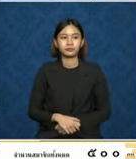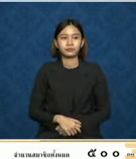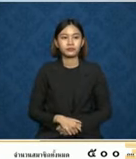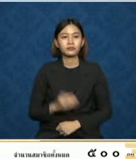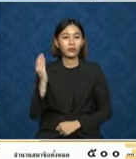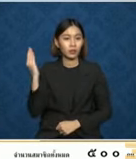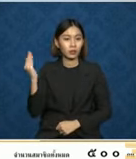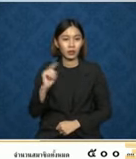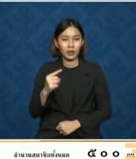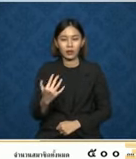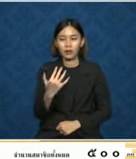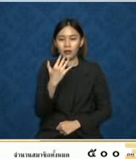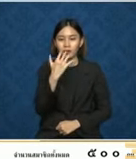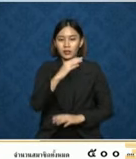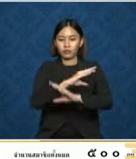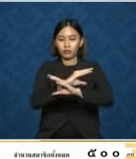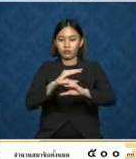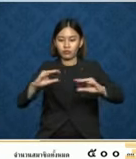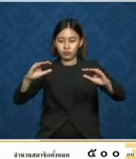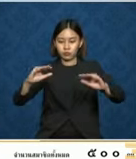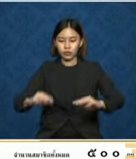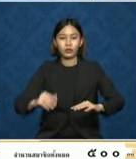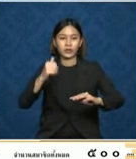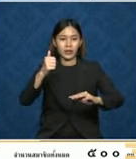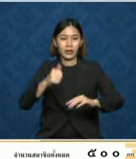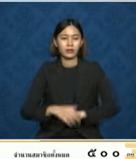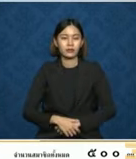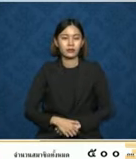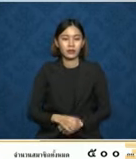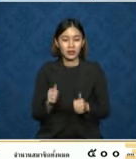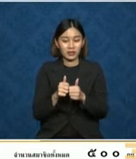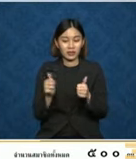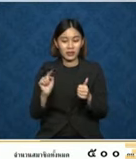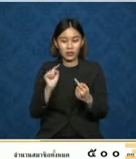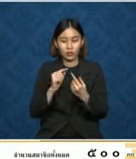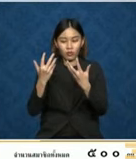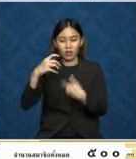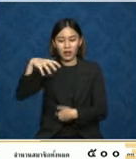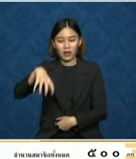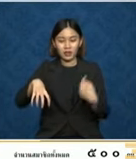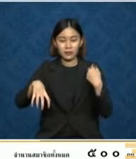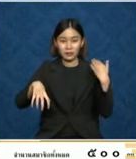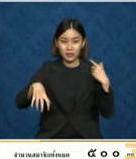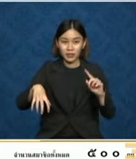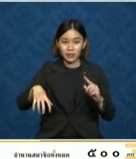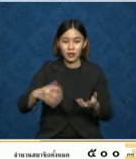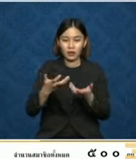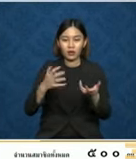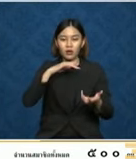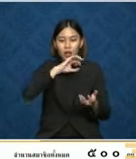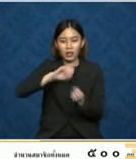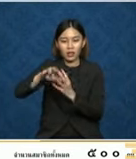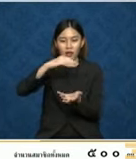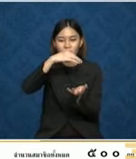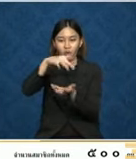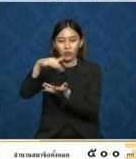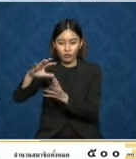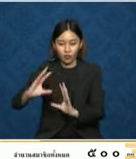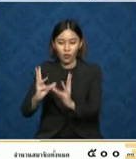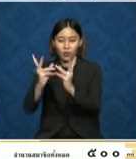านี้กลิ่นก็จะลดลงไปได้ท่านประธานครับยังดีหน่อยที่โรงงานแห่งนี้อาจจะขนถ่ายขยะออกไปให้หมดในแ